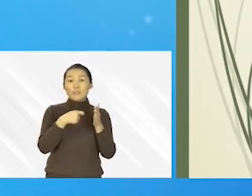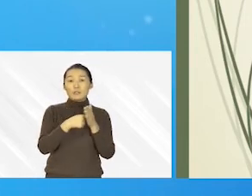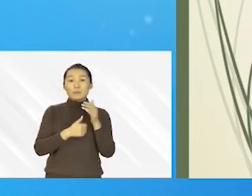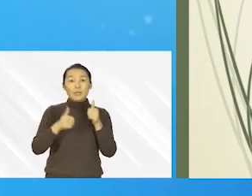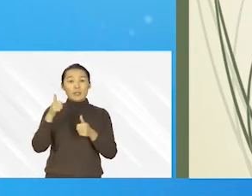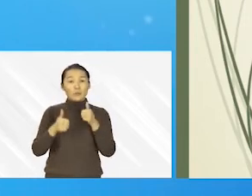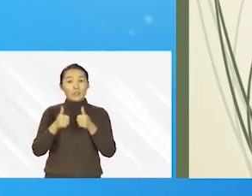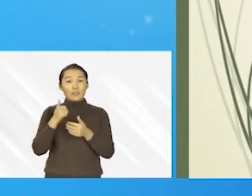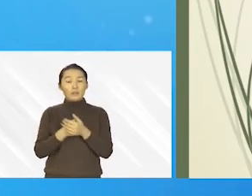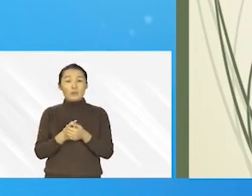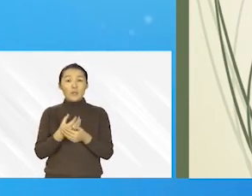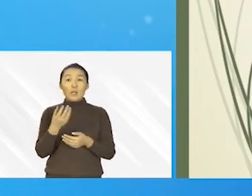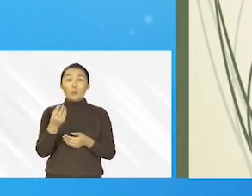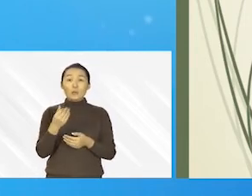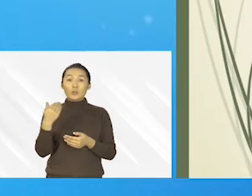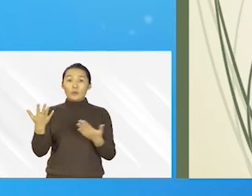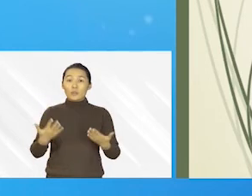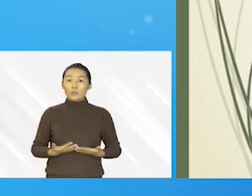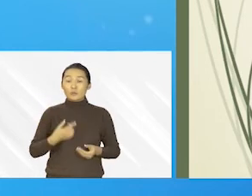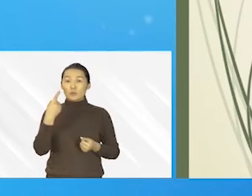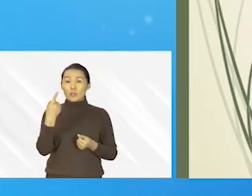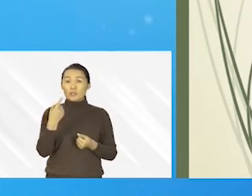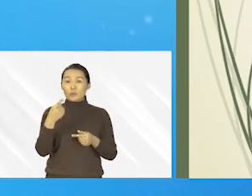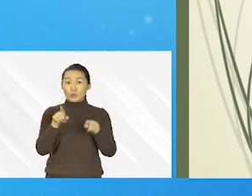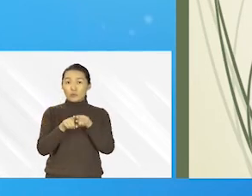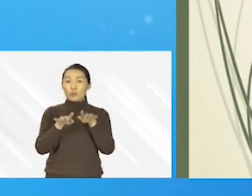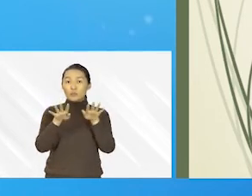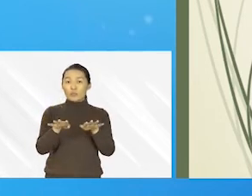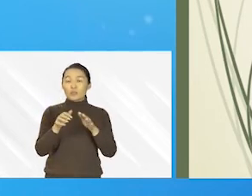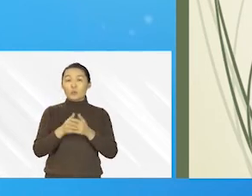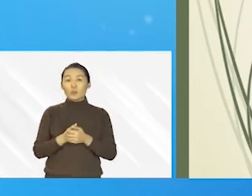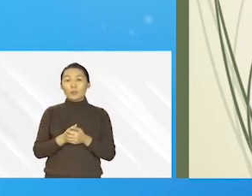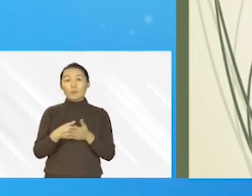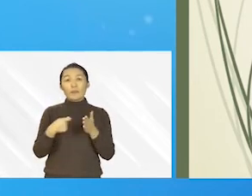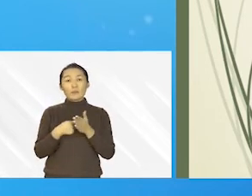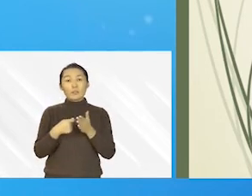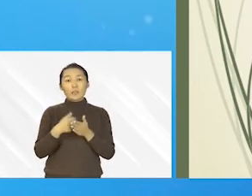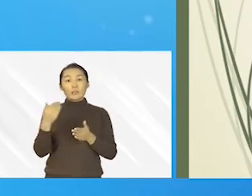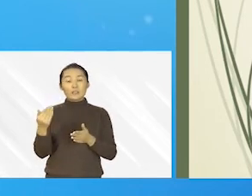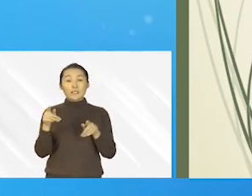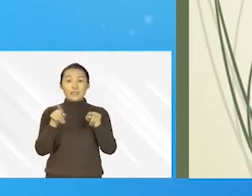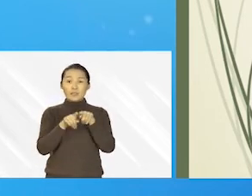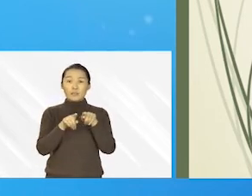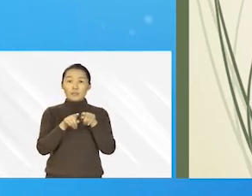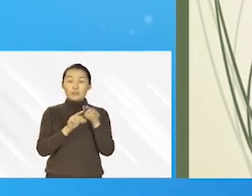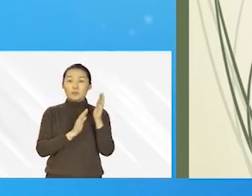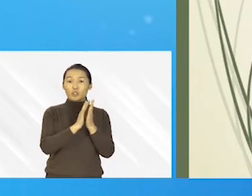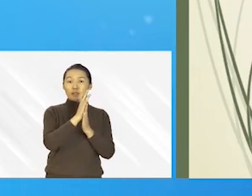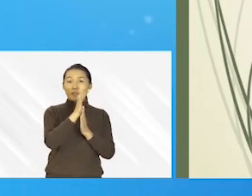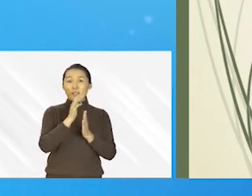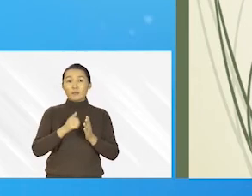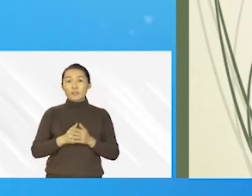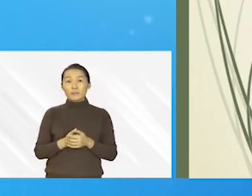конкурентами. Кроме того, они живут на одной и той же территории, ведь питаются они одними и теми же